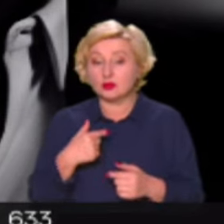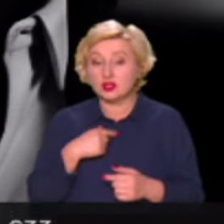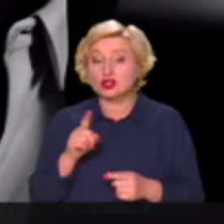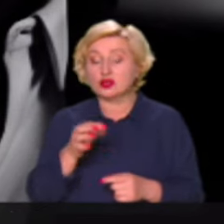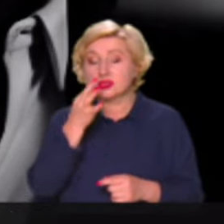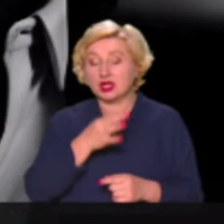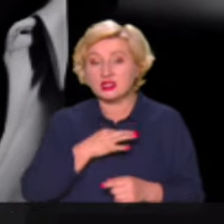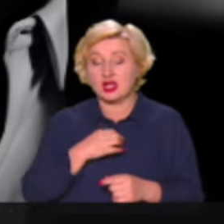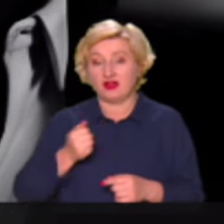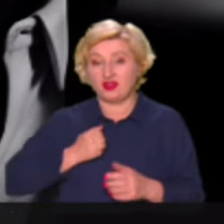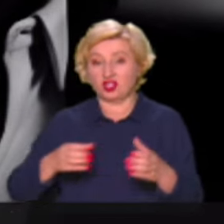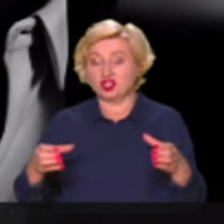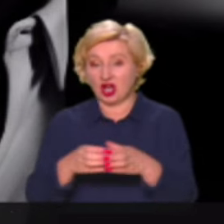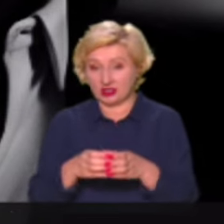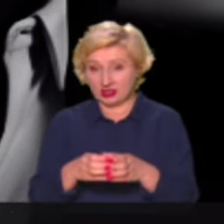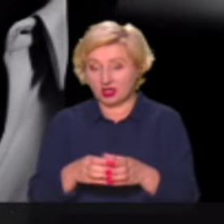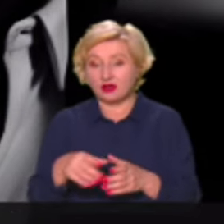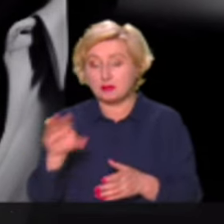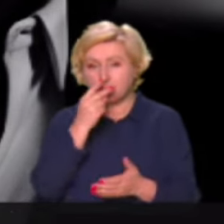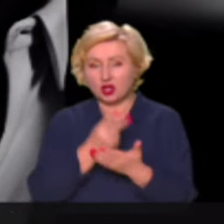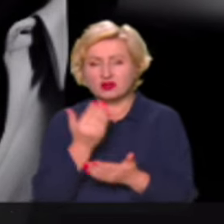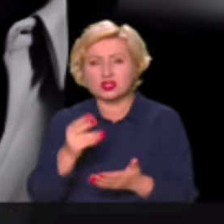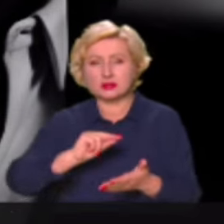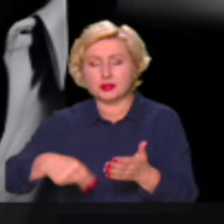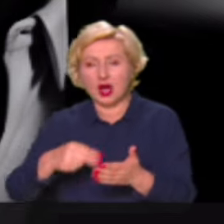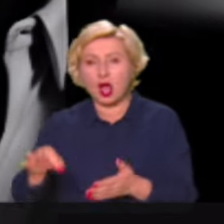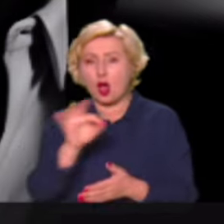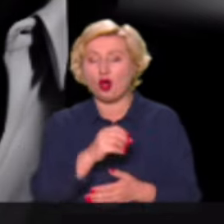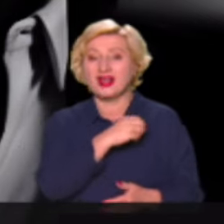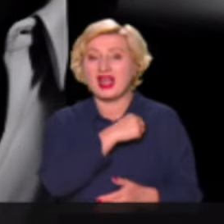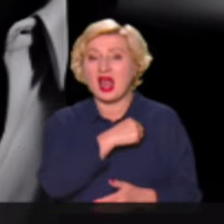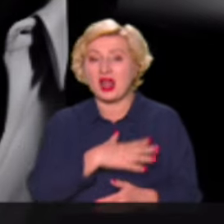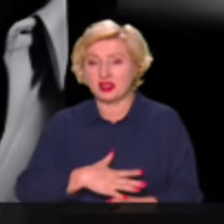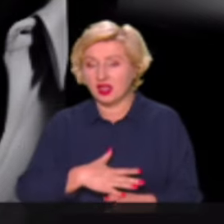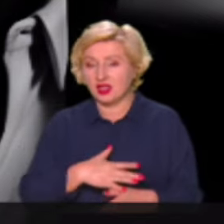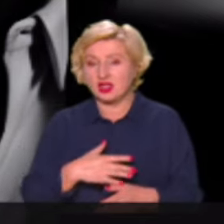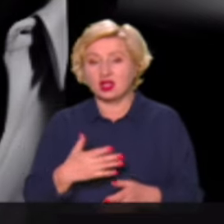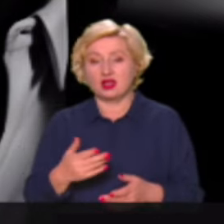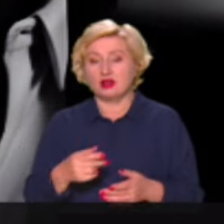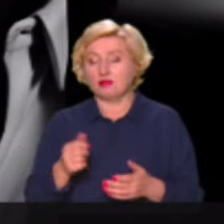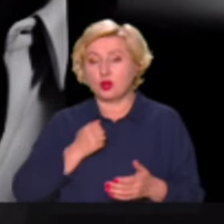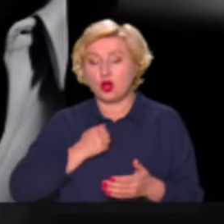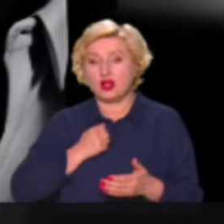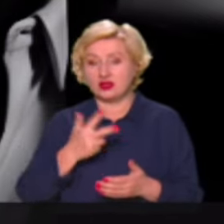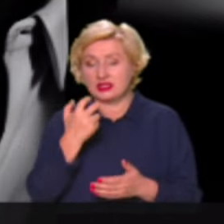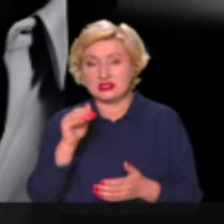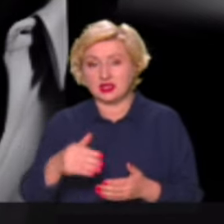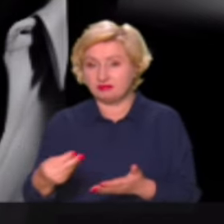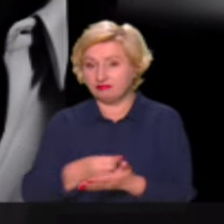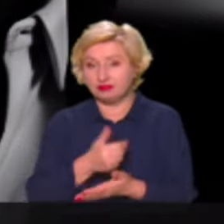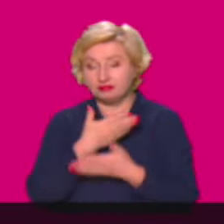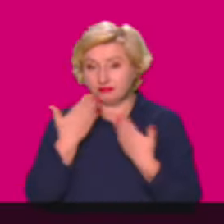сказали в части. Я им показала все твои справки о ранении. Не пришли боевые вот эти 300 тысяч.